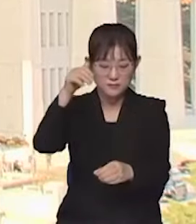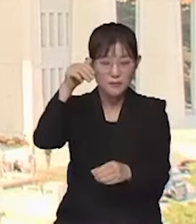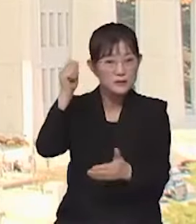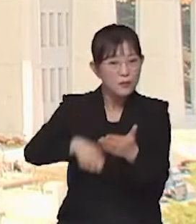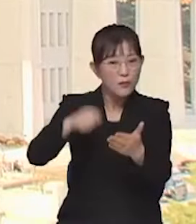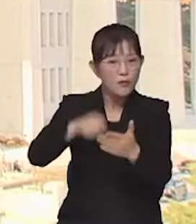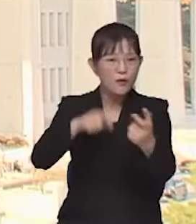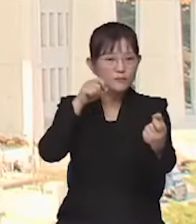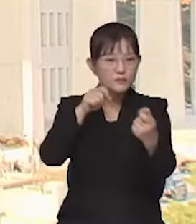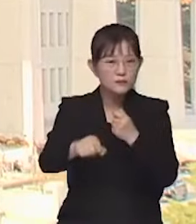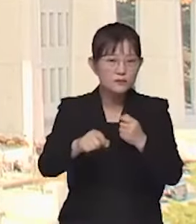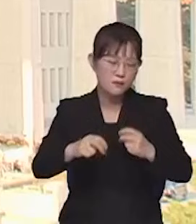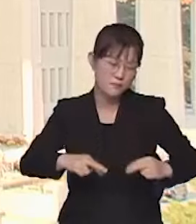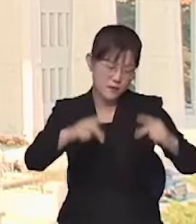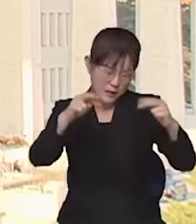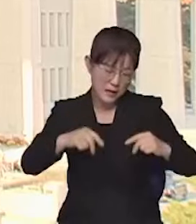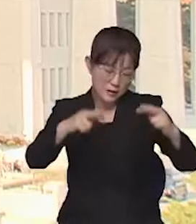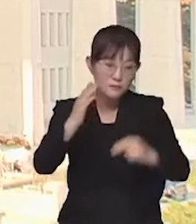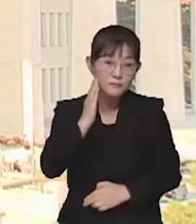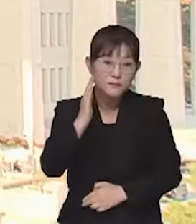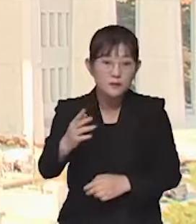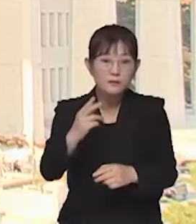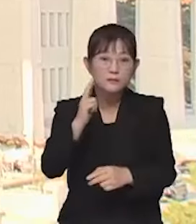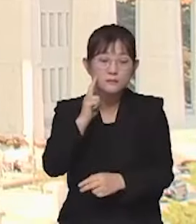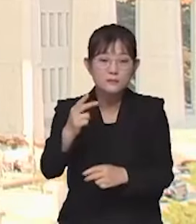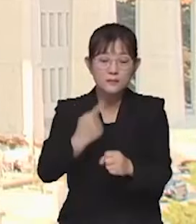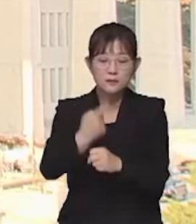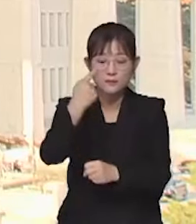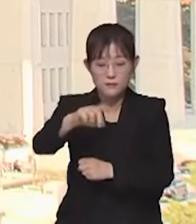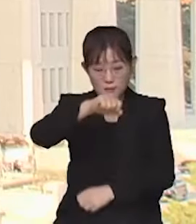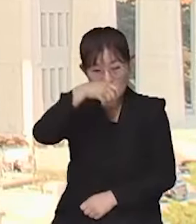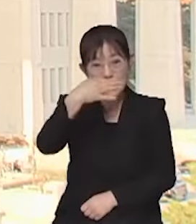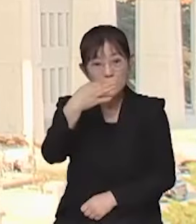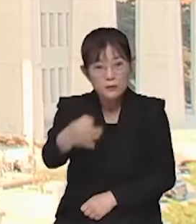정쟁을 이어가면서 국회의 내년도 예산 심사마저